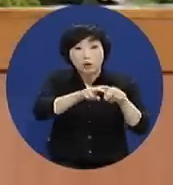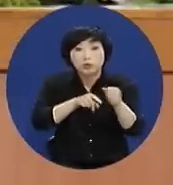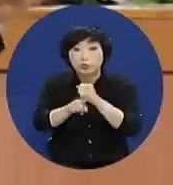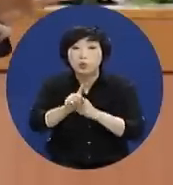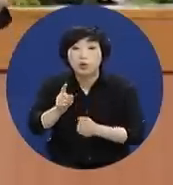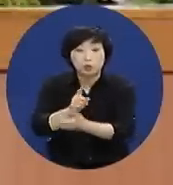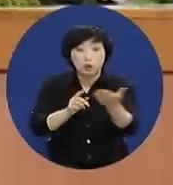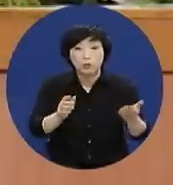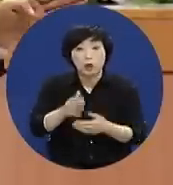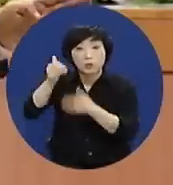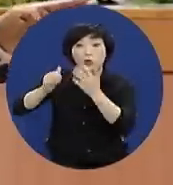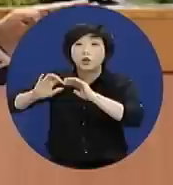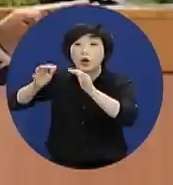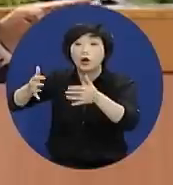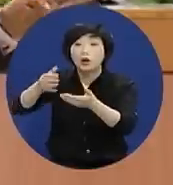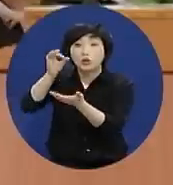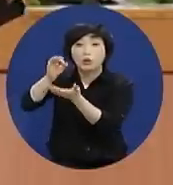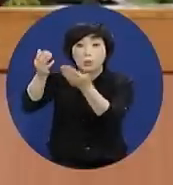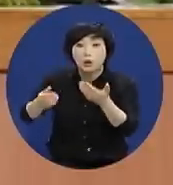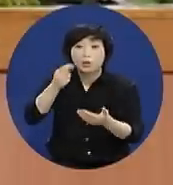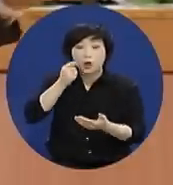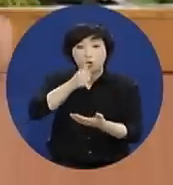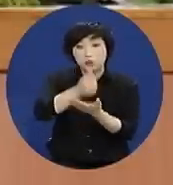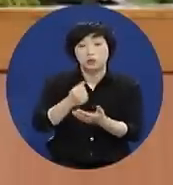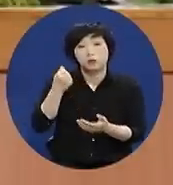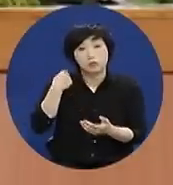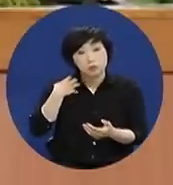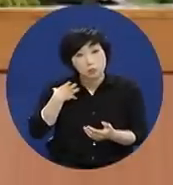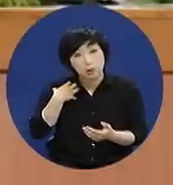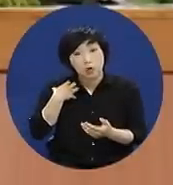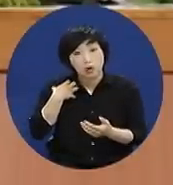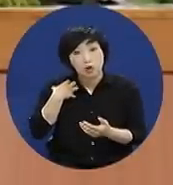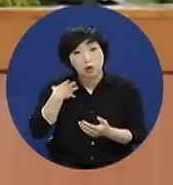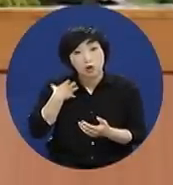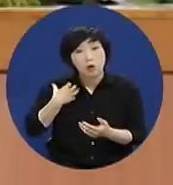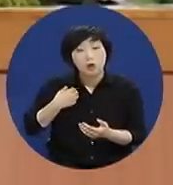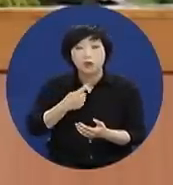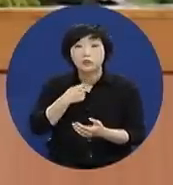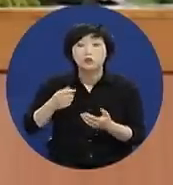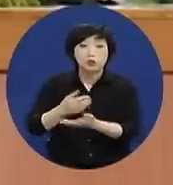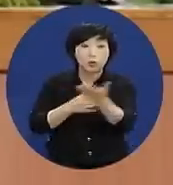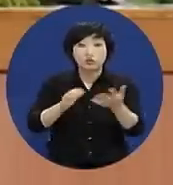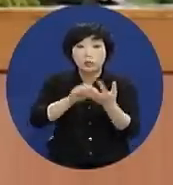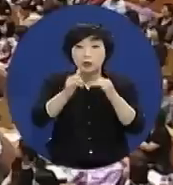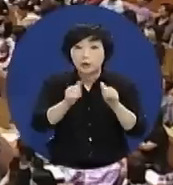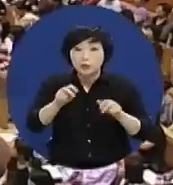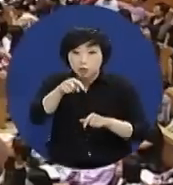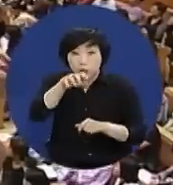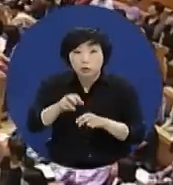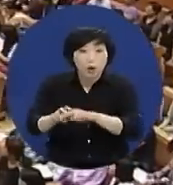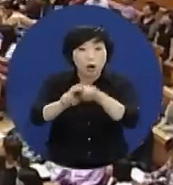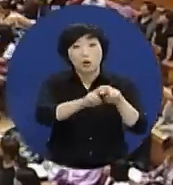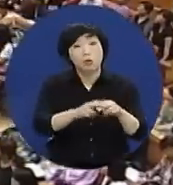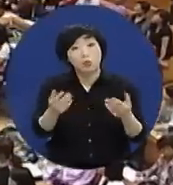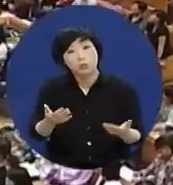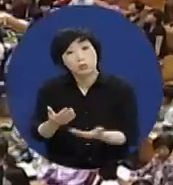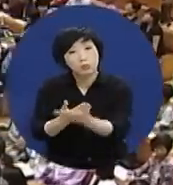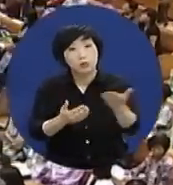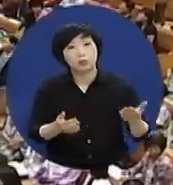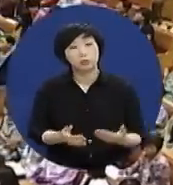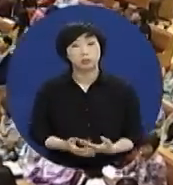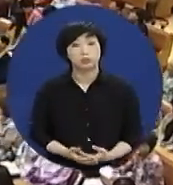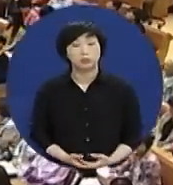国を直することができない罪をたくさん犯してここに来て座っているだけなら何の意味があるんでしょう